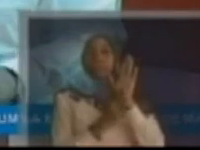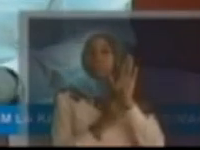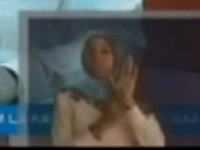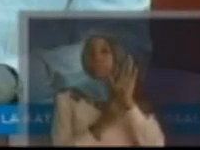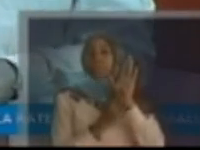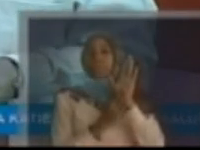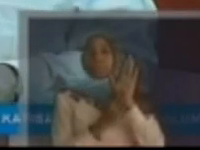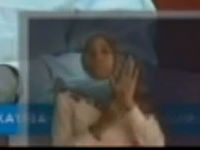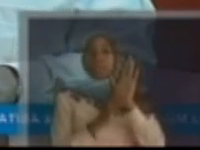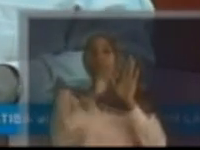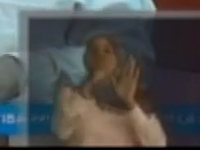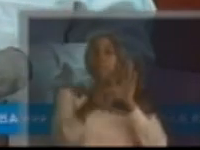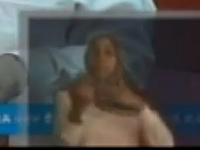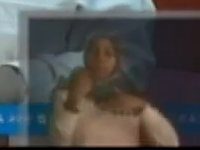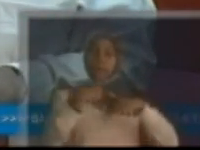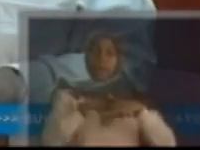ambao kati ya wajumbe hao